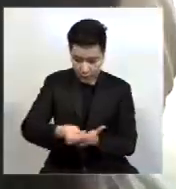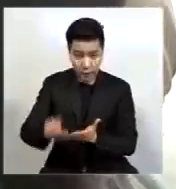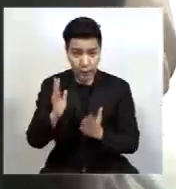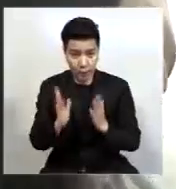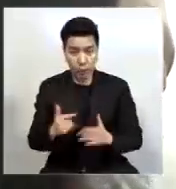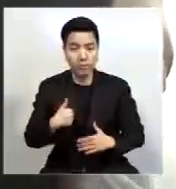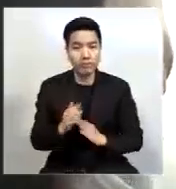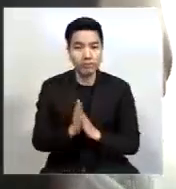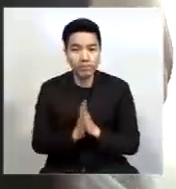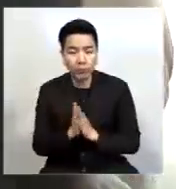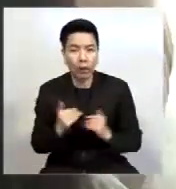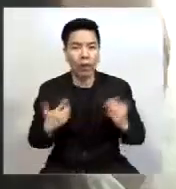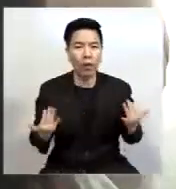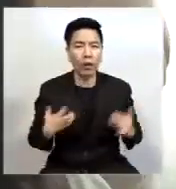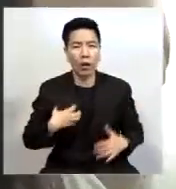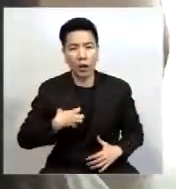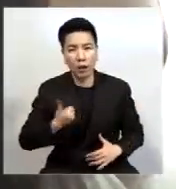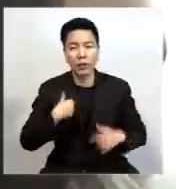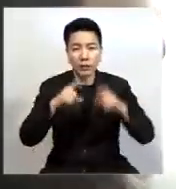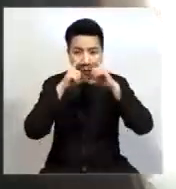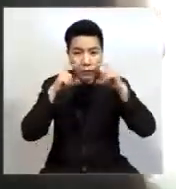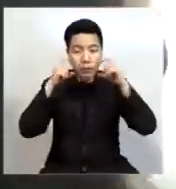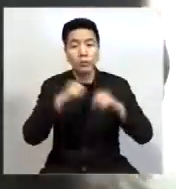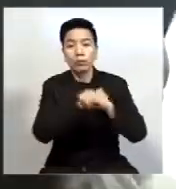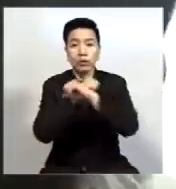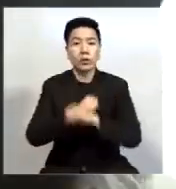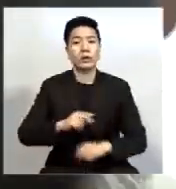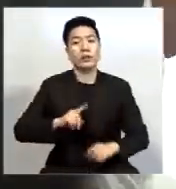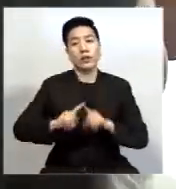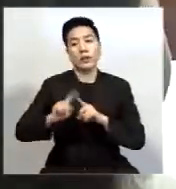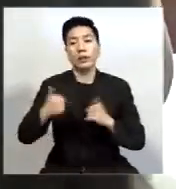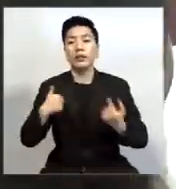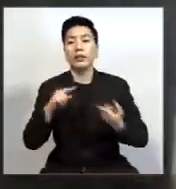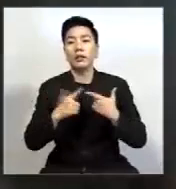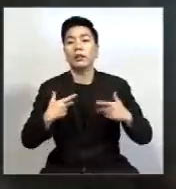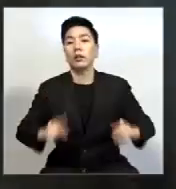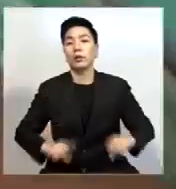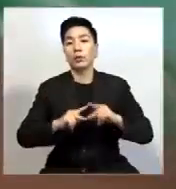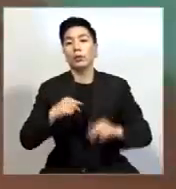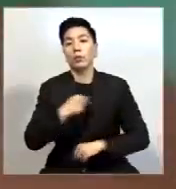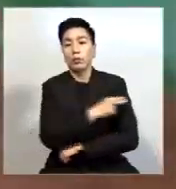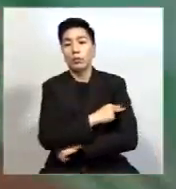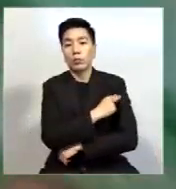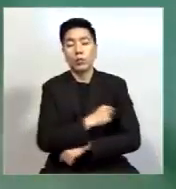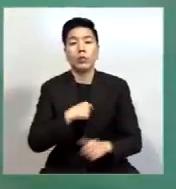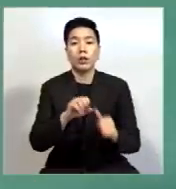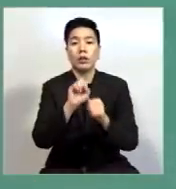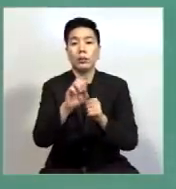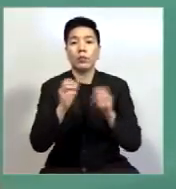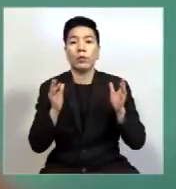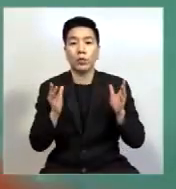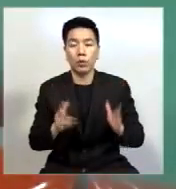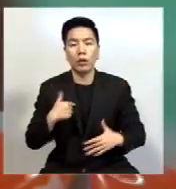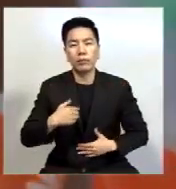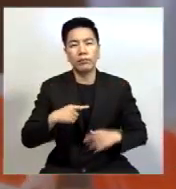ประชาชนตื่นตัวอยากจะได้หน้ากากอนามัยในการป้องกันตัวเองนะคะกระทรวงสาธารณสุขก็แนะนำนะคะสำหรับประชาชน